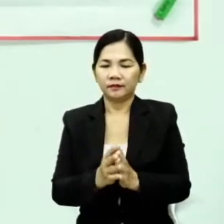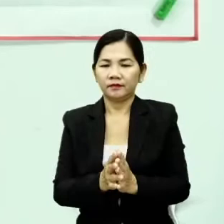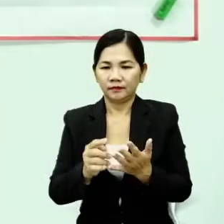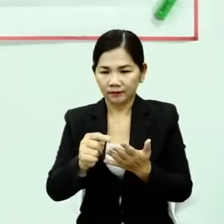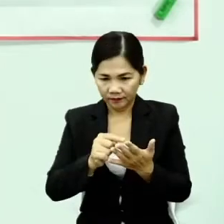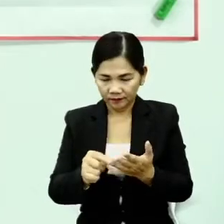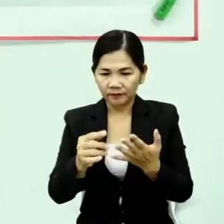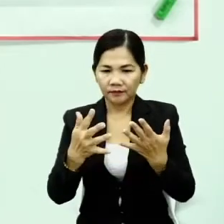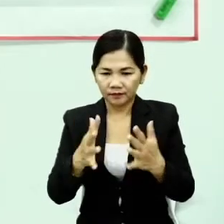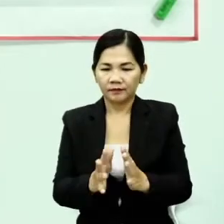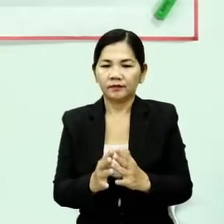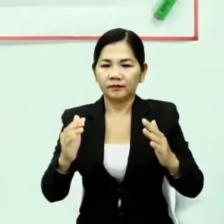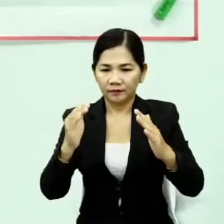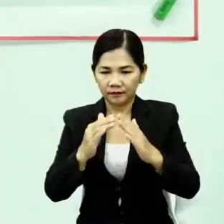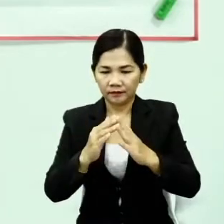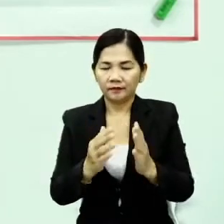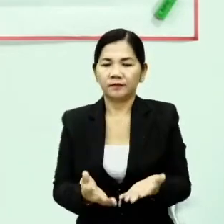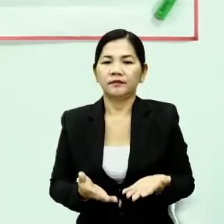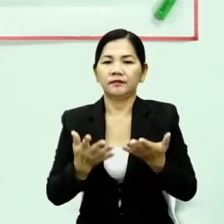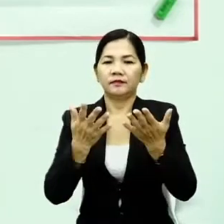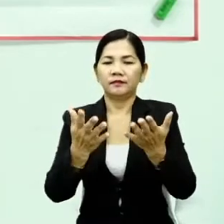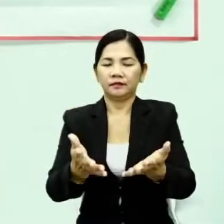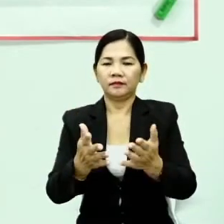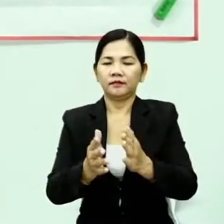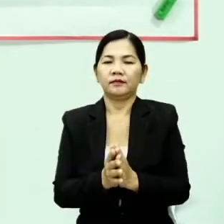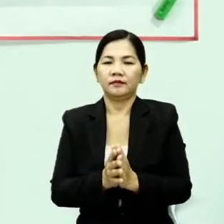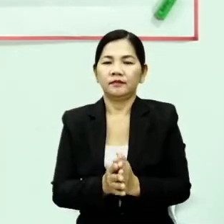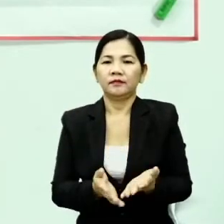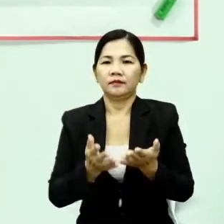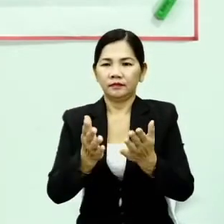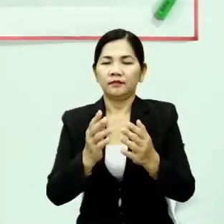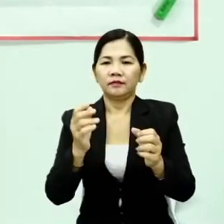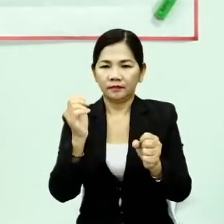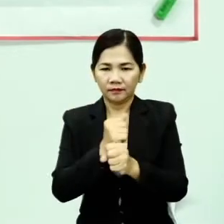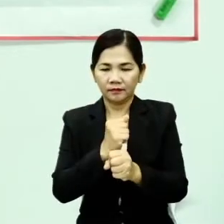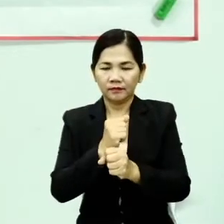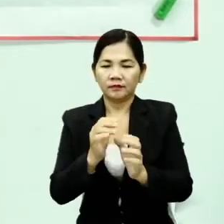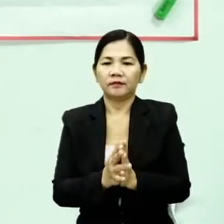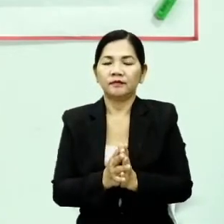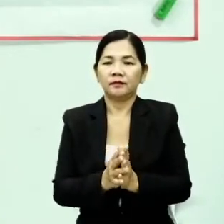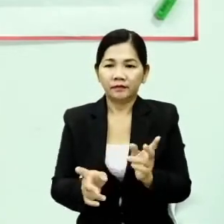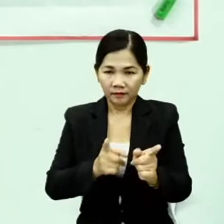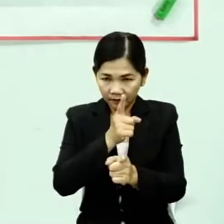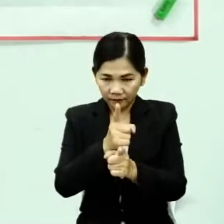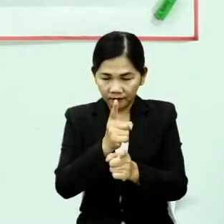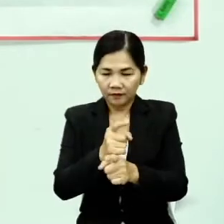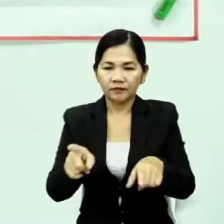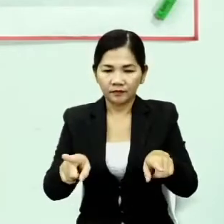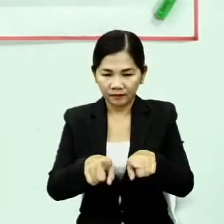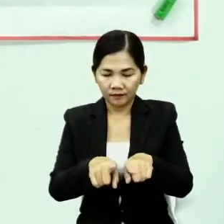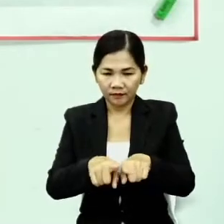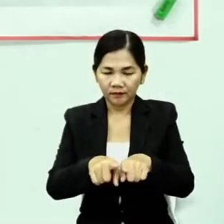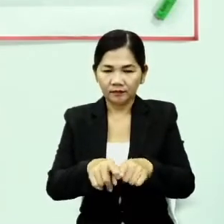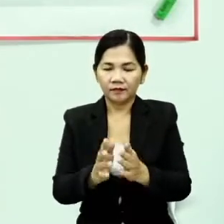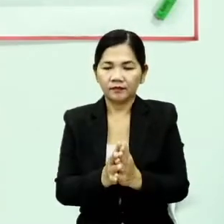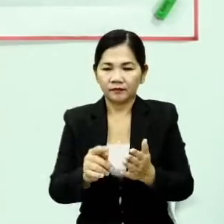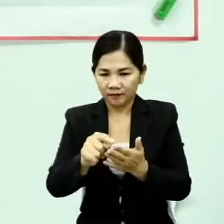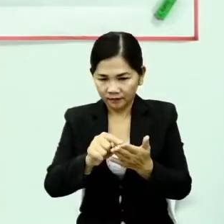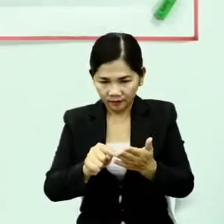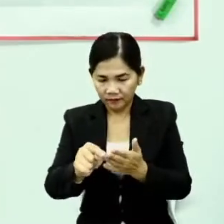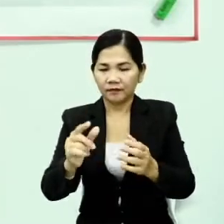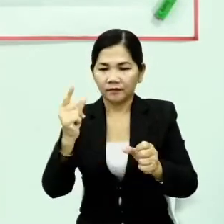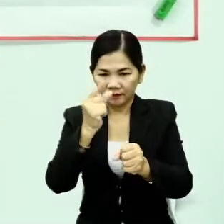tiền tuột mở ta cái cặp tia đài này cừu đã chun tới để con bàn thừa nắng tá cha đối chỉ mùi nắng cha hôm nay cái cặp